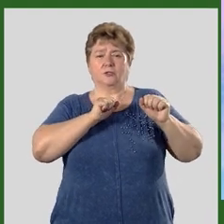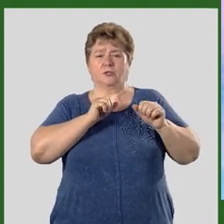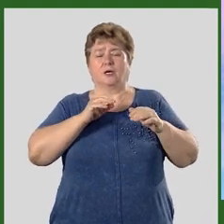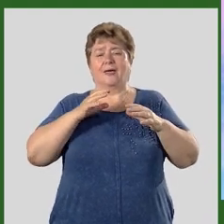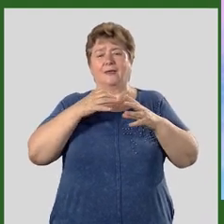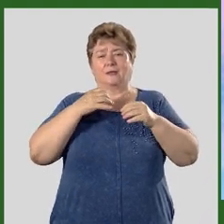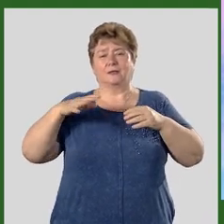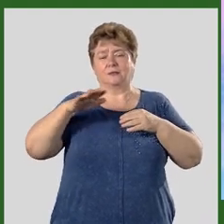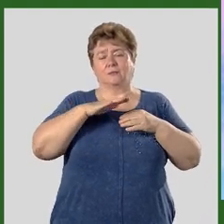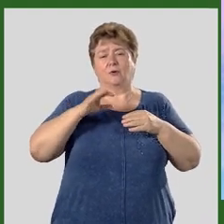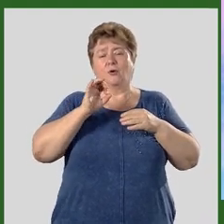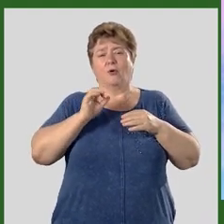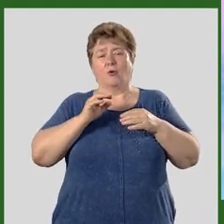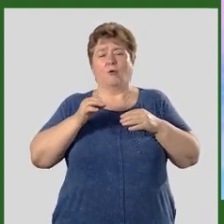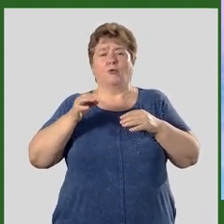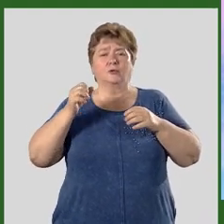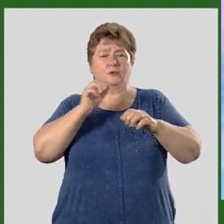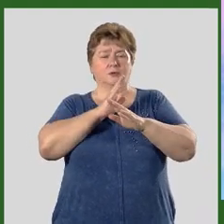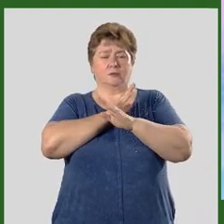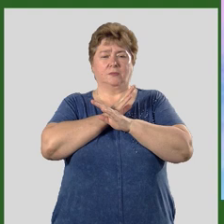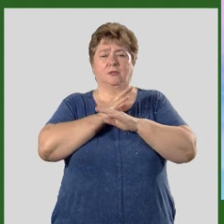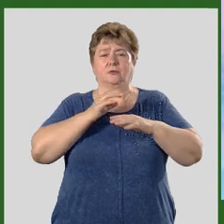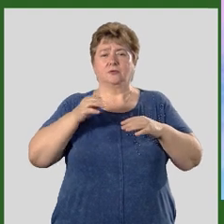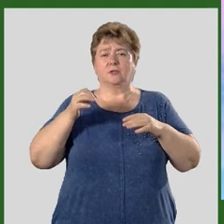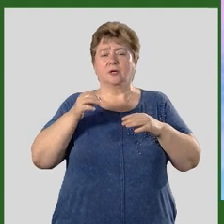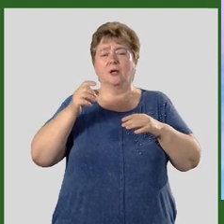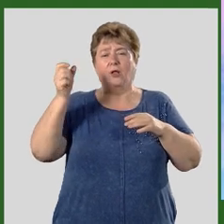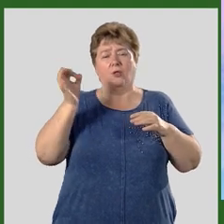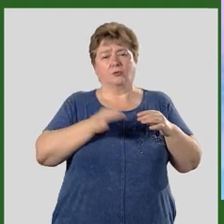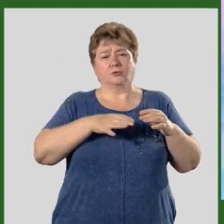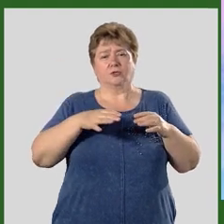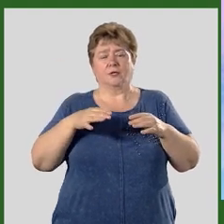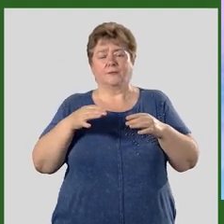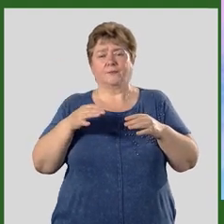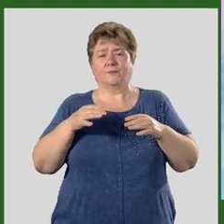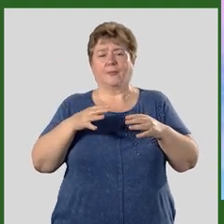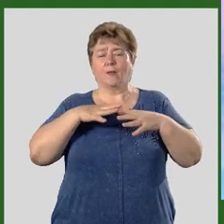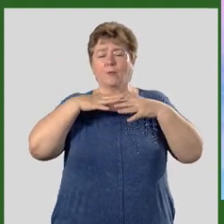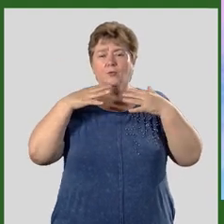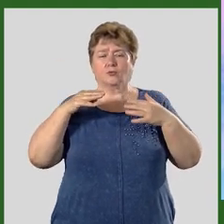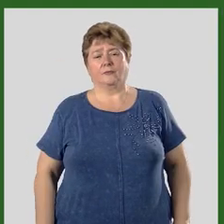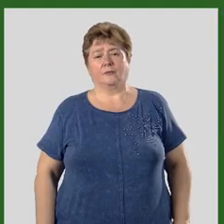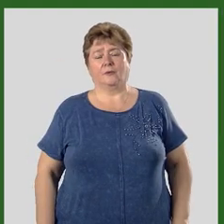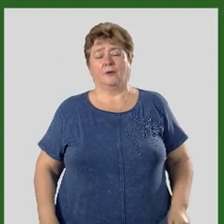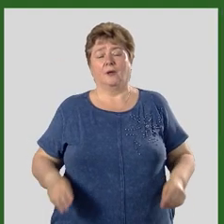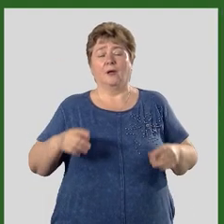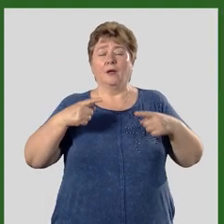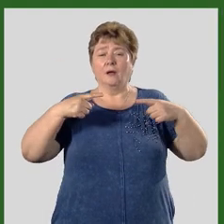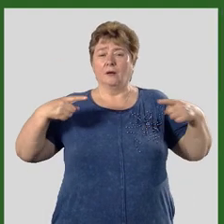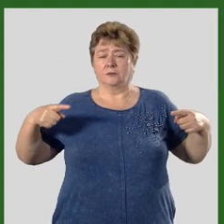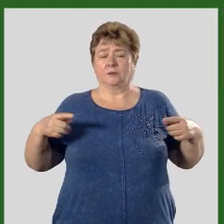от смертоносных космических лучей, от бесконечного множества метеорных тел.